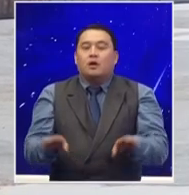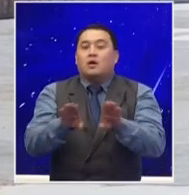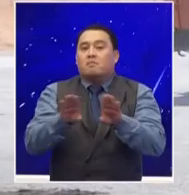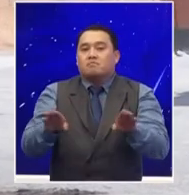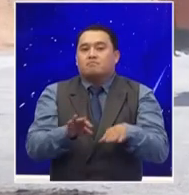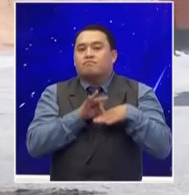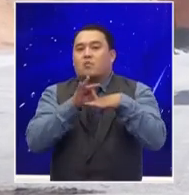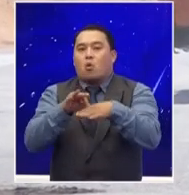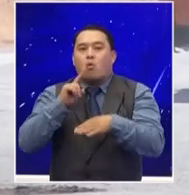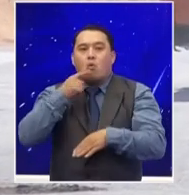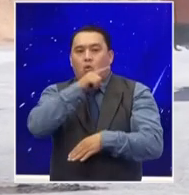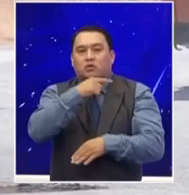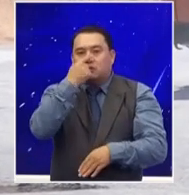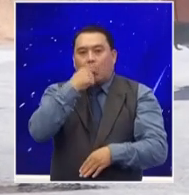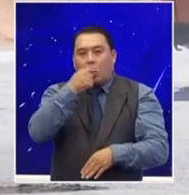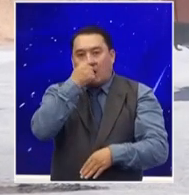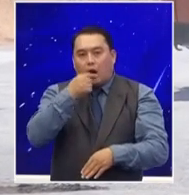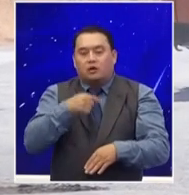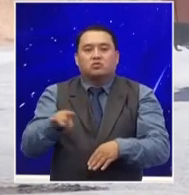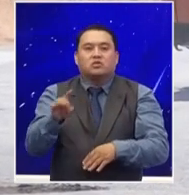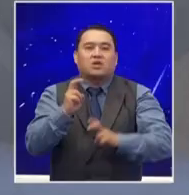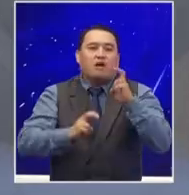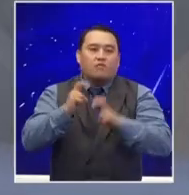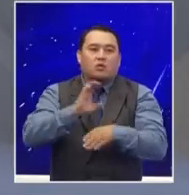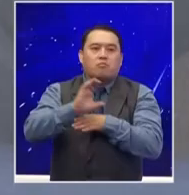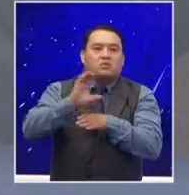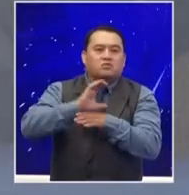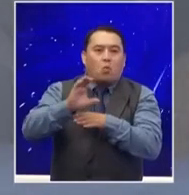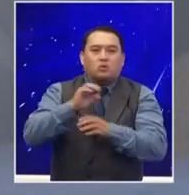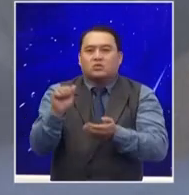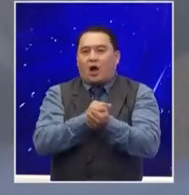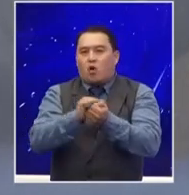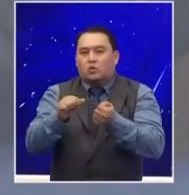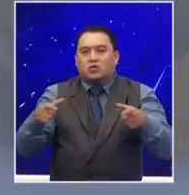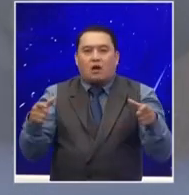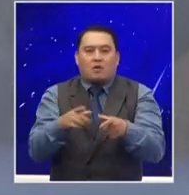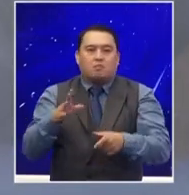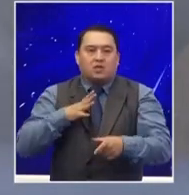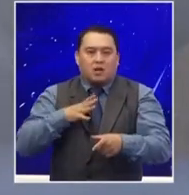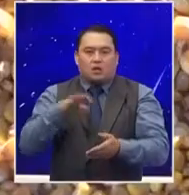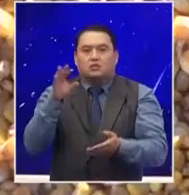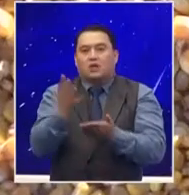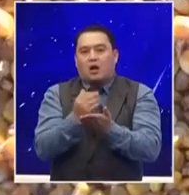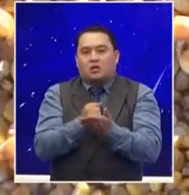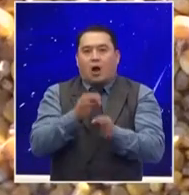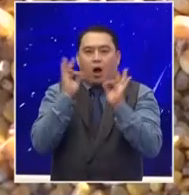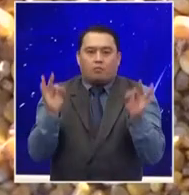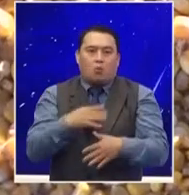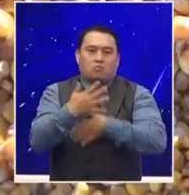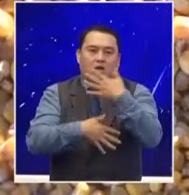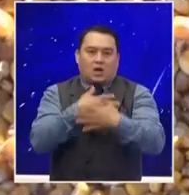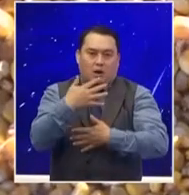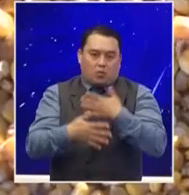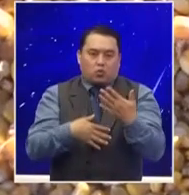из поставщиков кукурузы на Жаркентский крахмалопаточный завод, который, несмотря на засуху и пандемию в этом году, намерен сохранять объем переработки